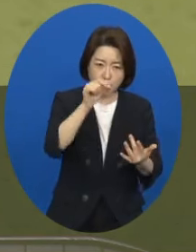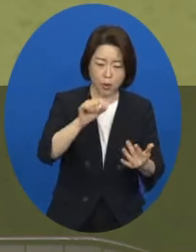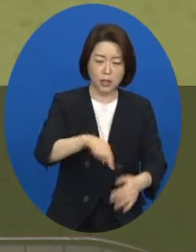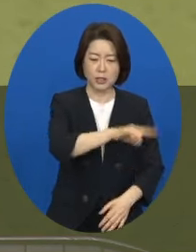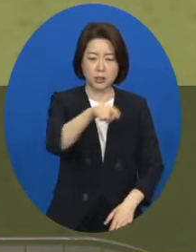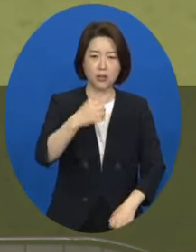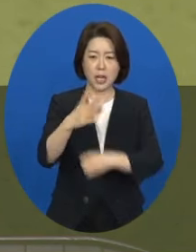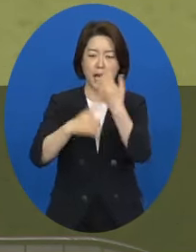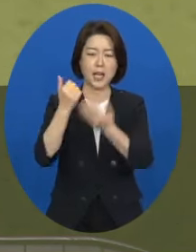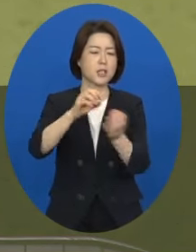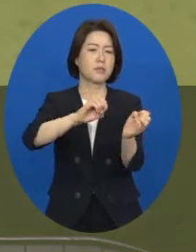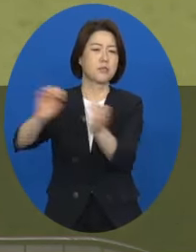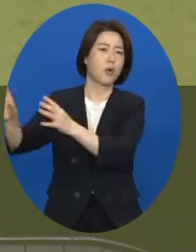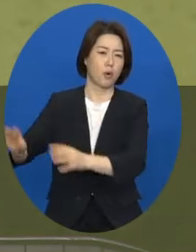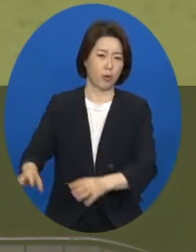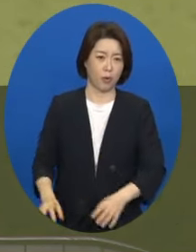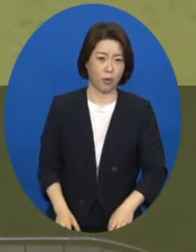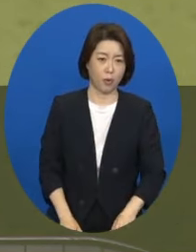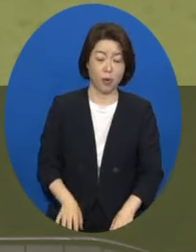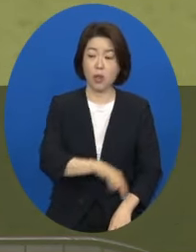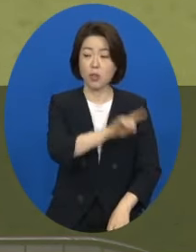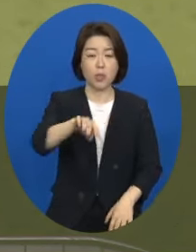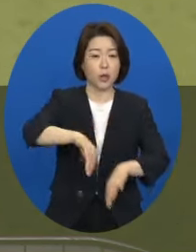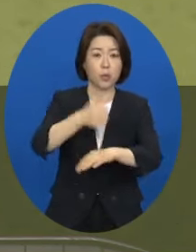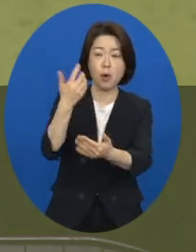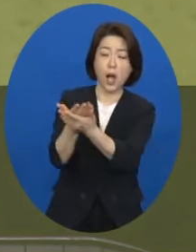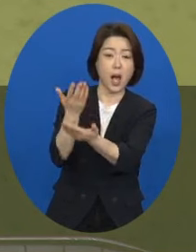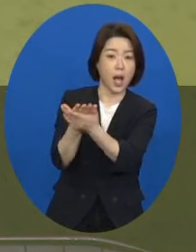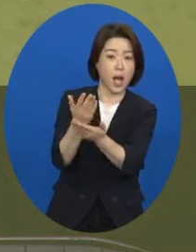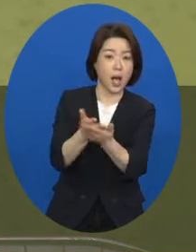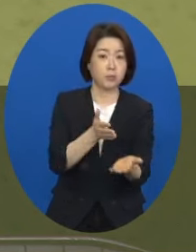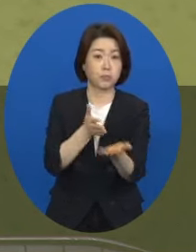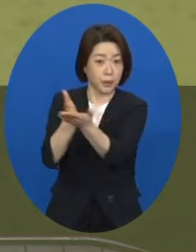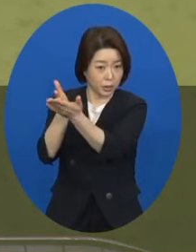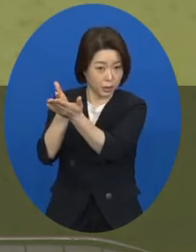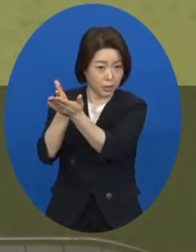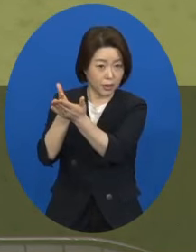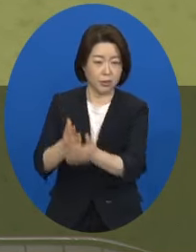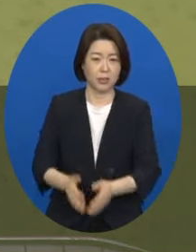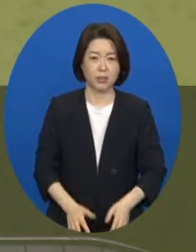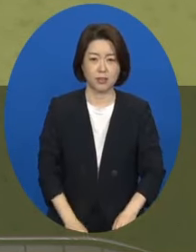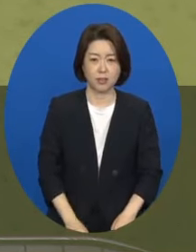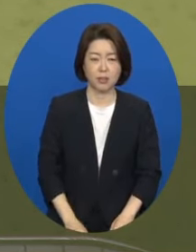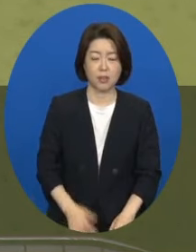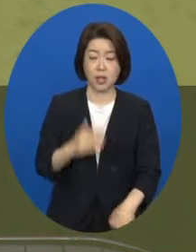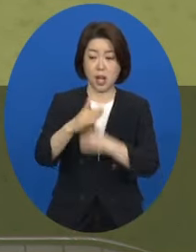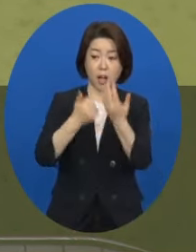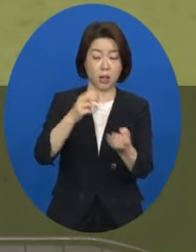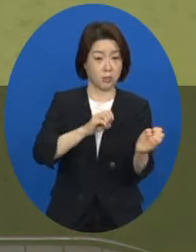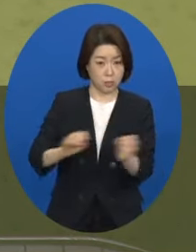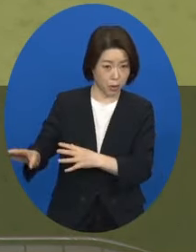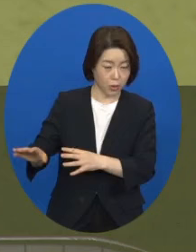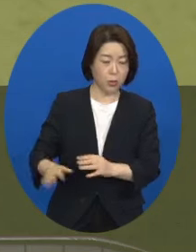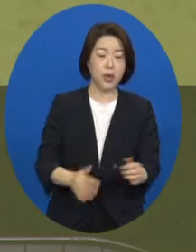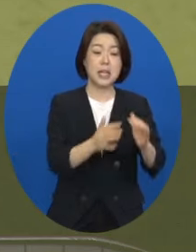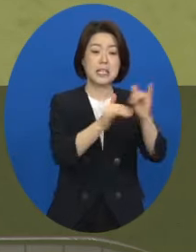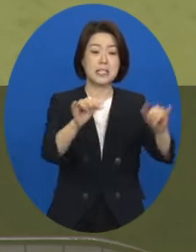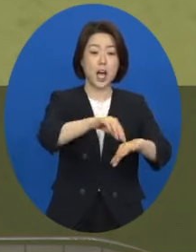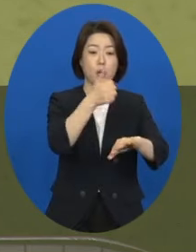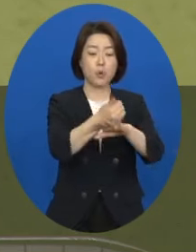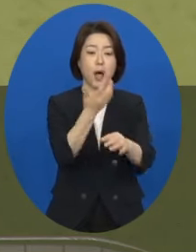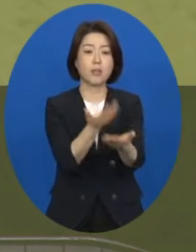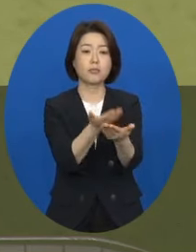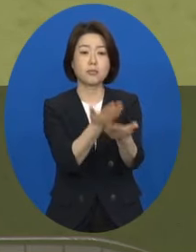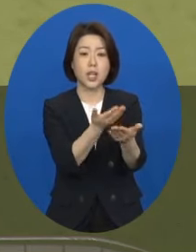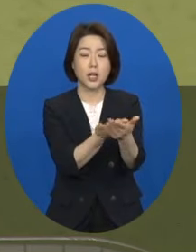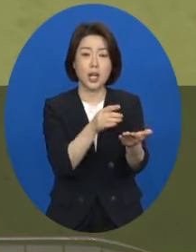버렸다는 거예요. 너희에게 왕을 세워달라고 나에게 요구하였다. 하나님을 버리고 인간 왕을 세워달라고 하는